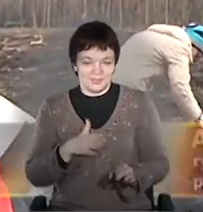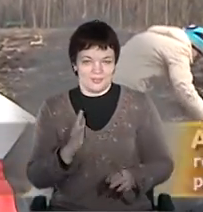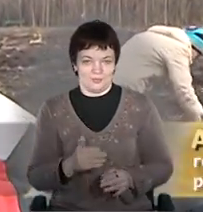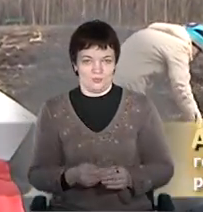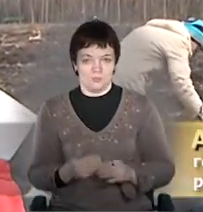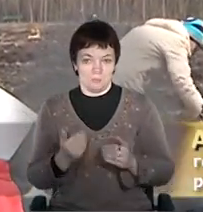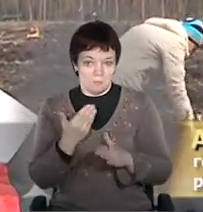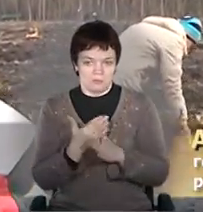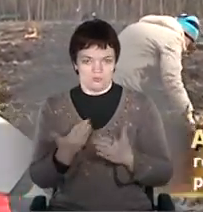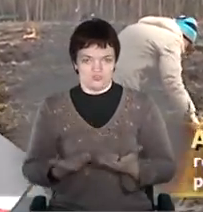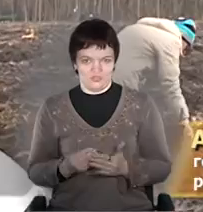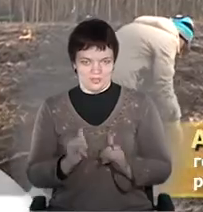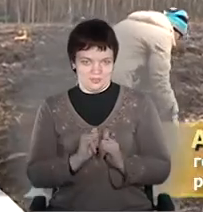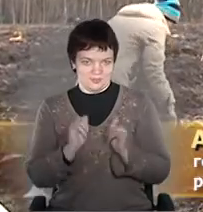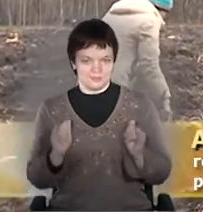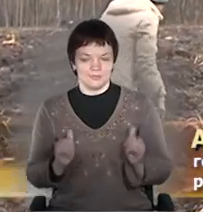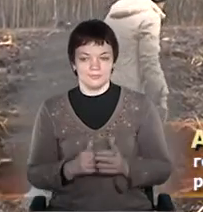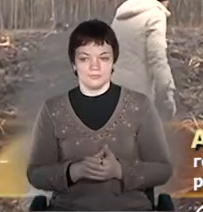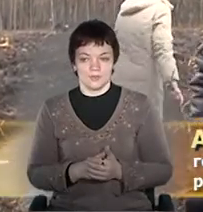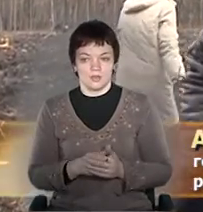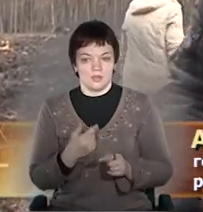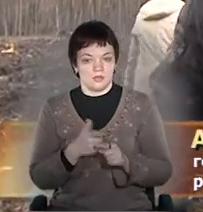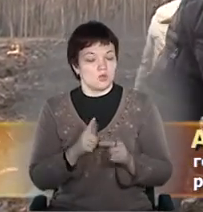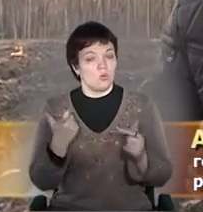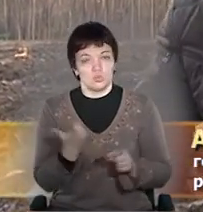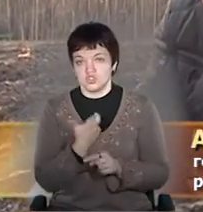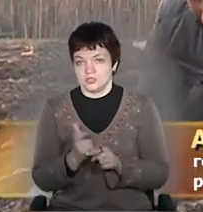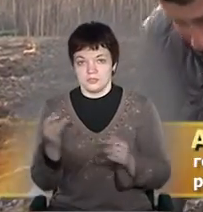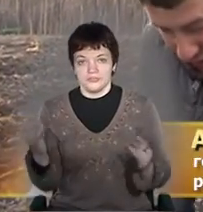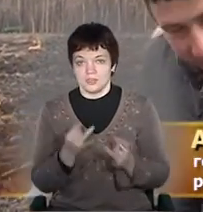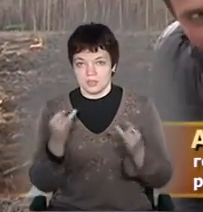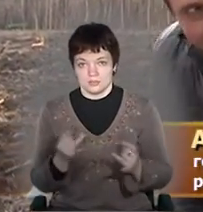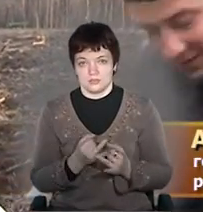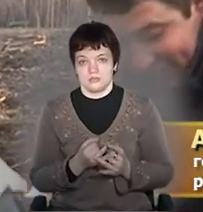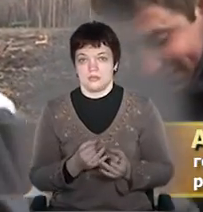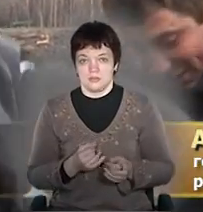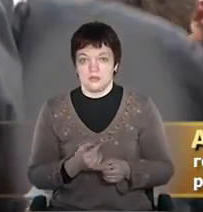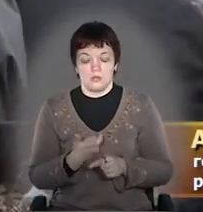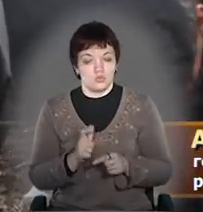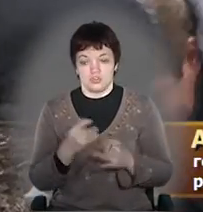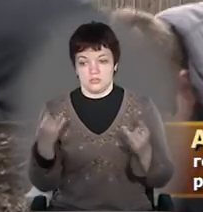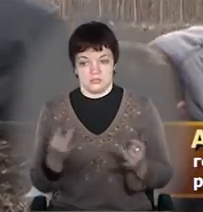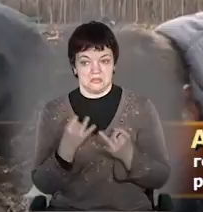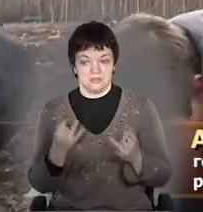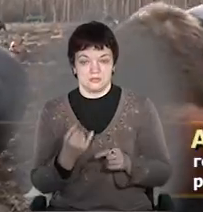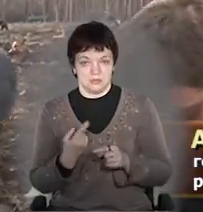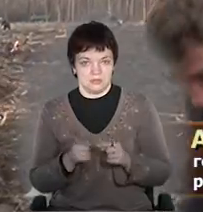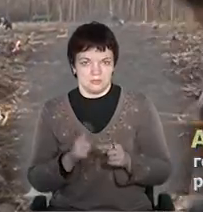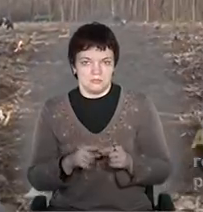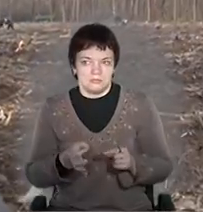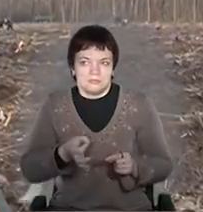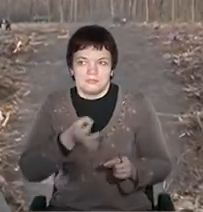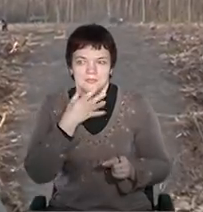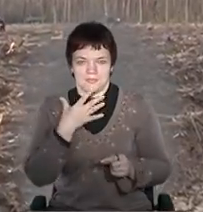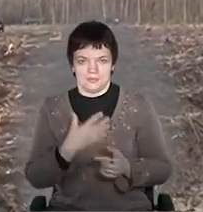очень интересно. Очень интересные инструменты, которыми это осуществляется. И вообще технология, никогда не думал, что именно